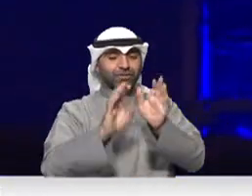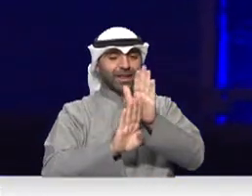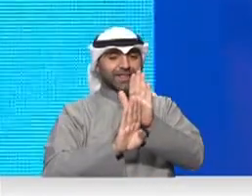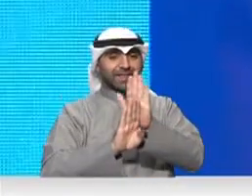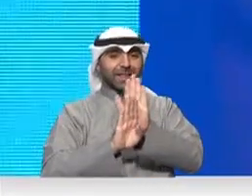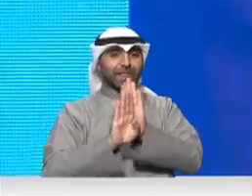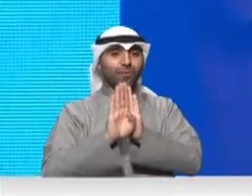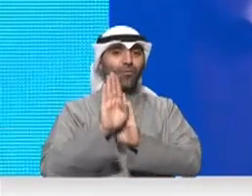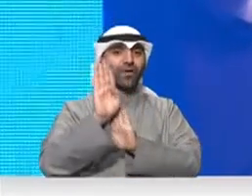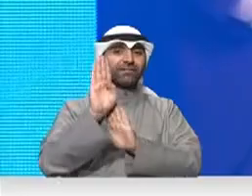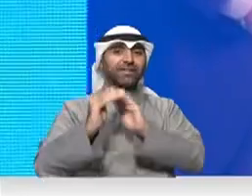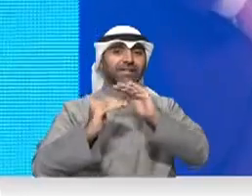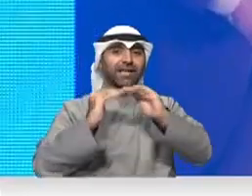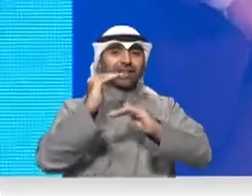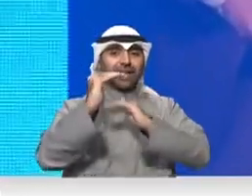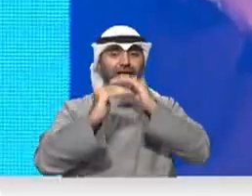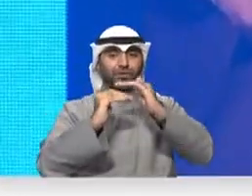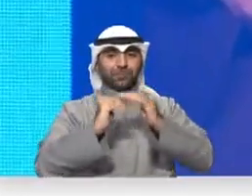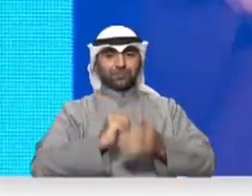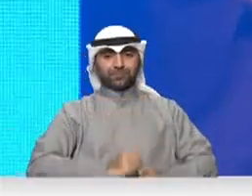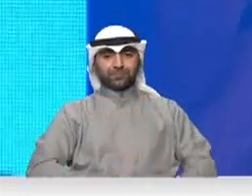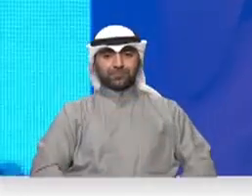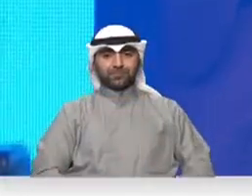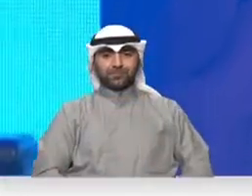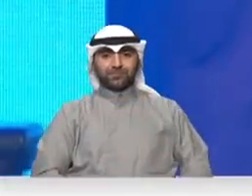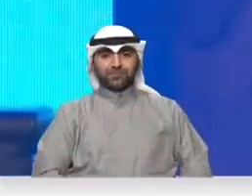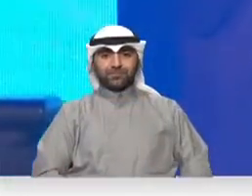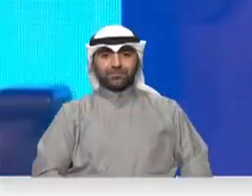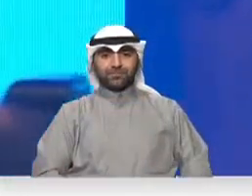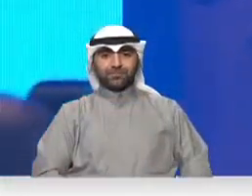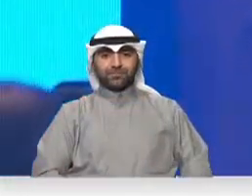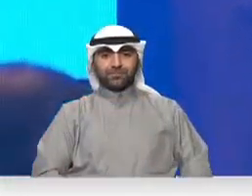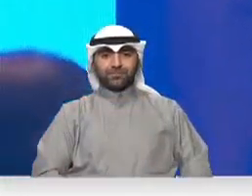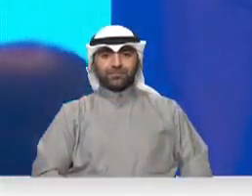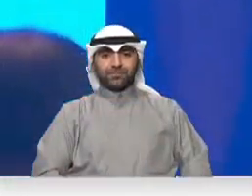للجمهور. يوسف صفر، تلفزيون دولة الكويت.